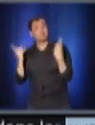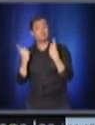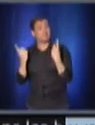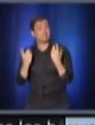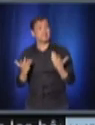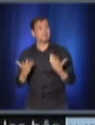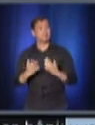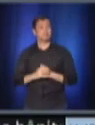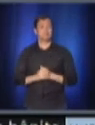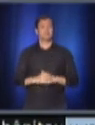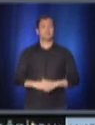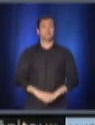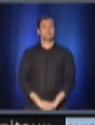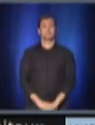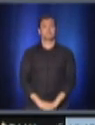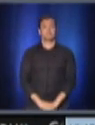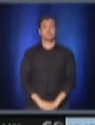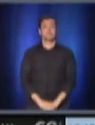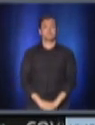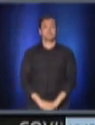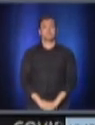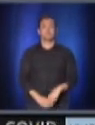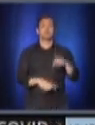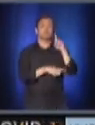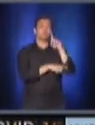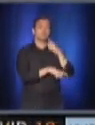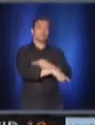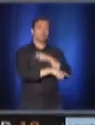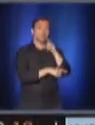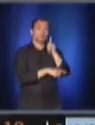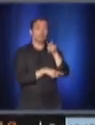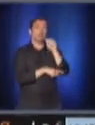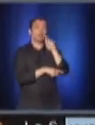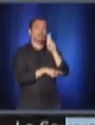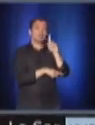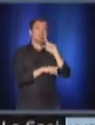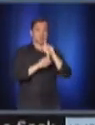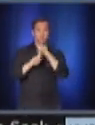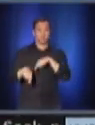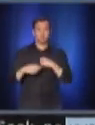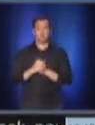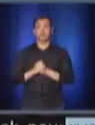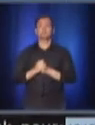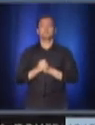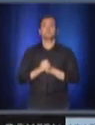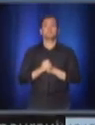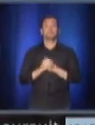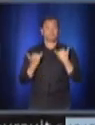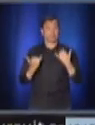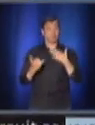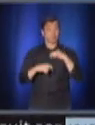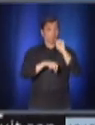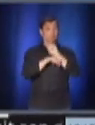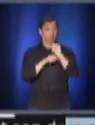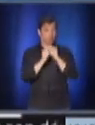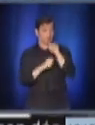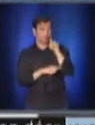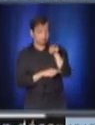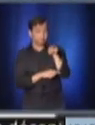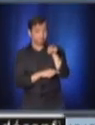influencer les comportements? Réponse. Nous ferons de notre mieux. Nous allons probablement travailler. C'est mon